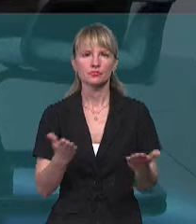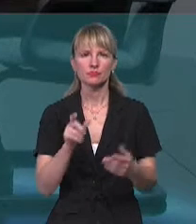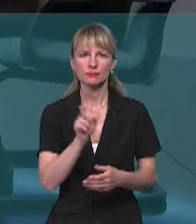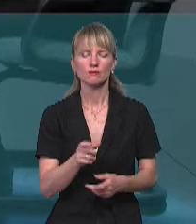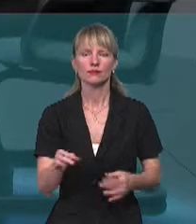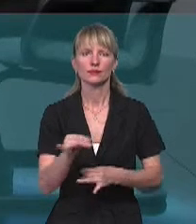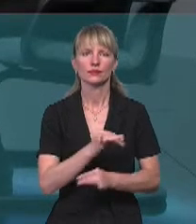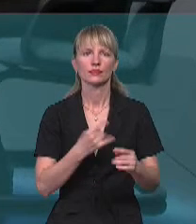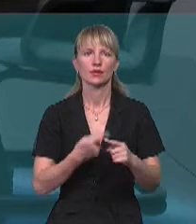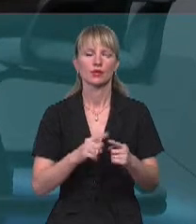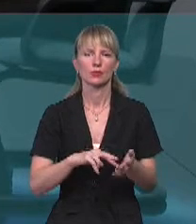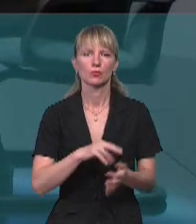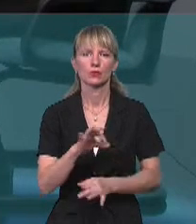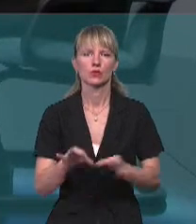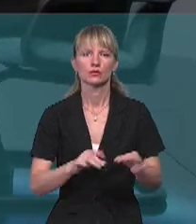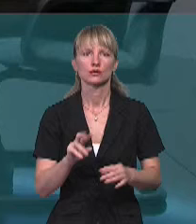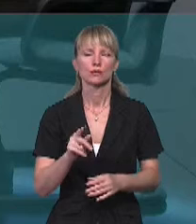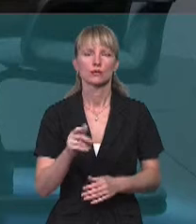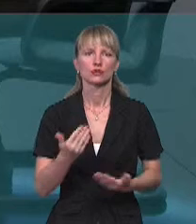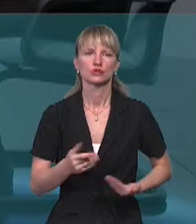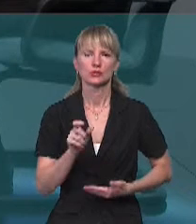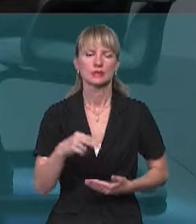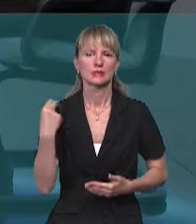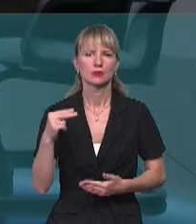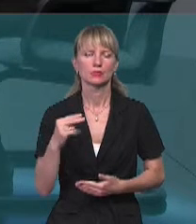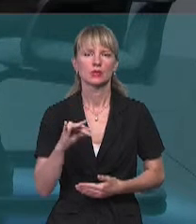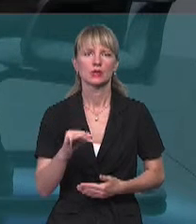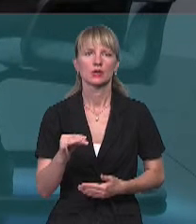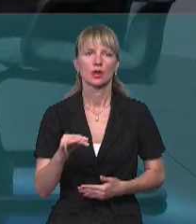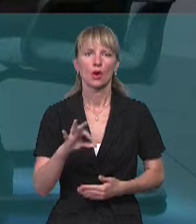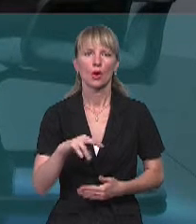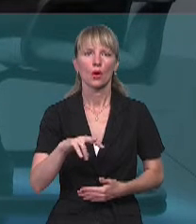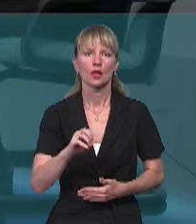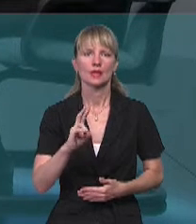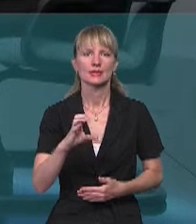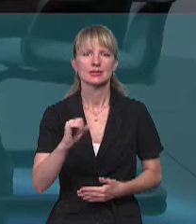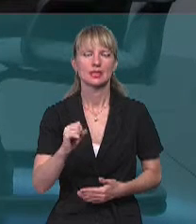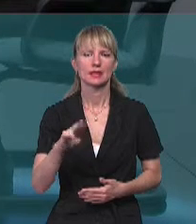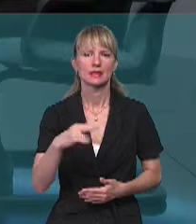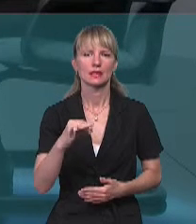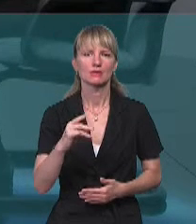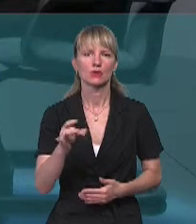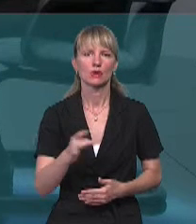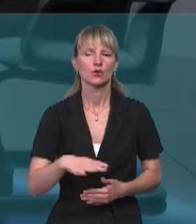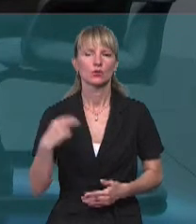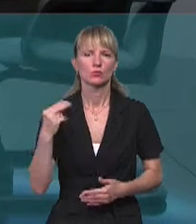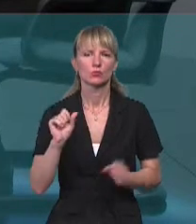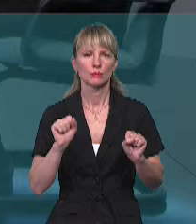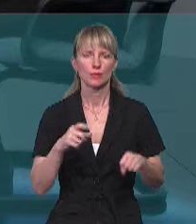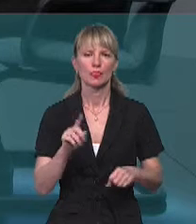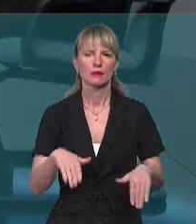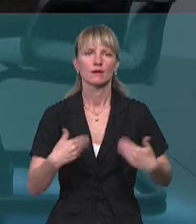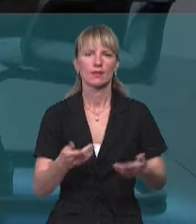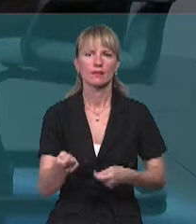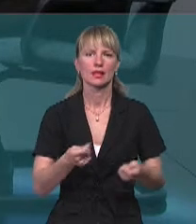обговорення цього проєкту, щоб громадськість, жителі Запоріжжя та, зокрема, Олександрівського району міста бачили, що пропонують влада їм